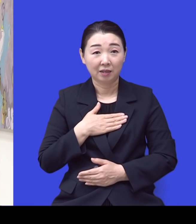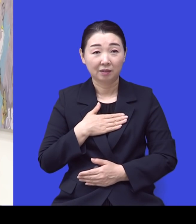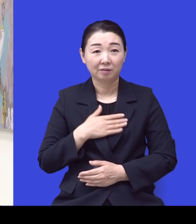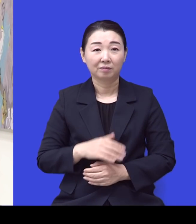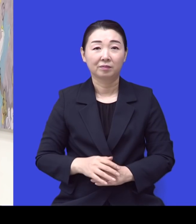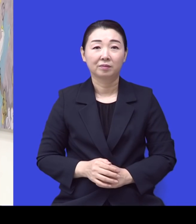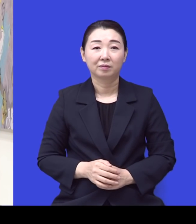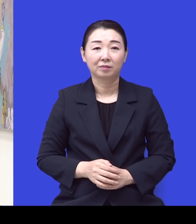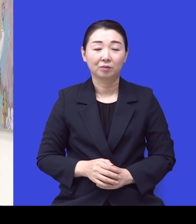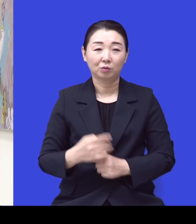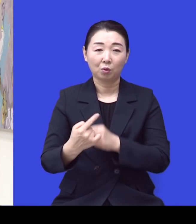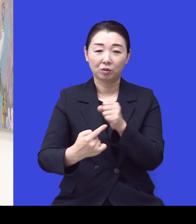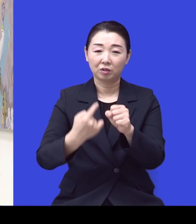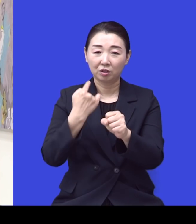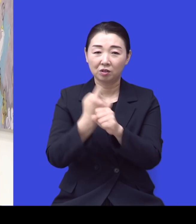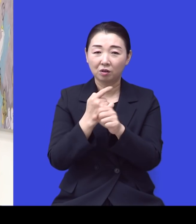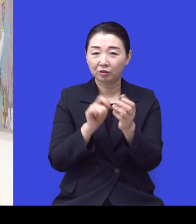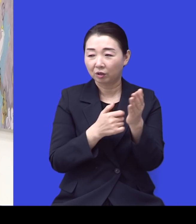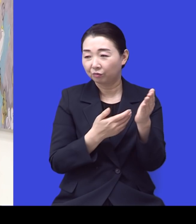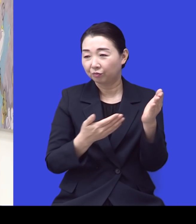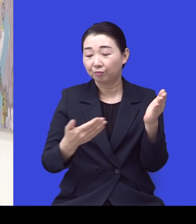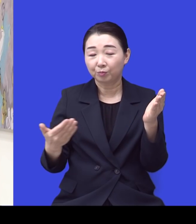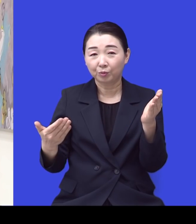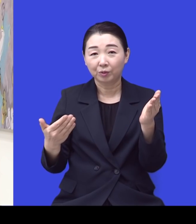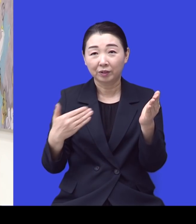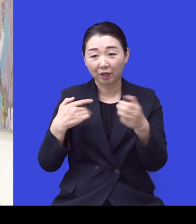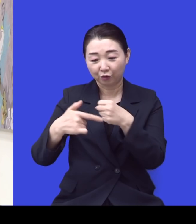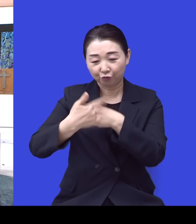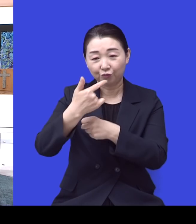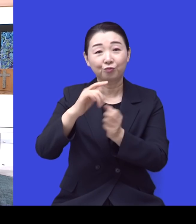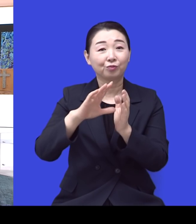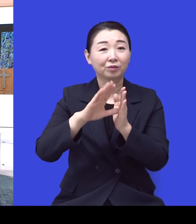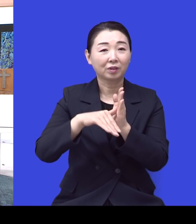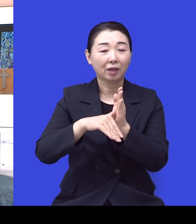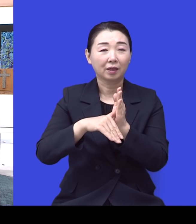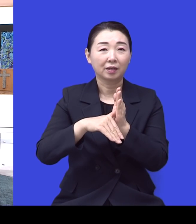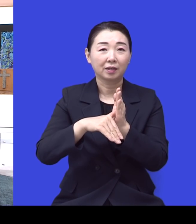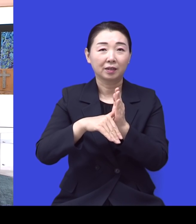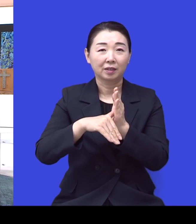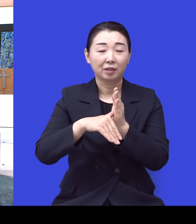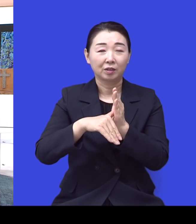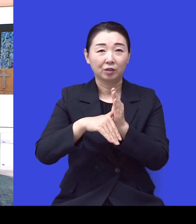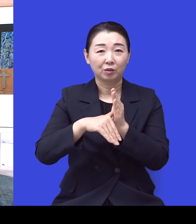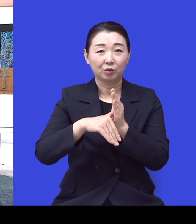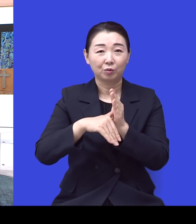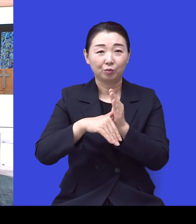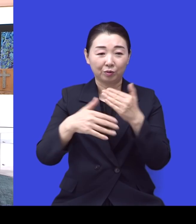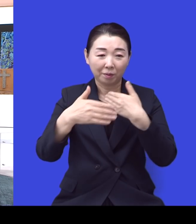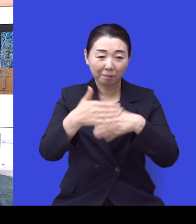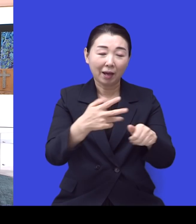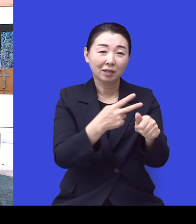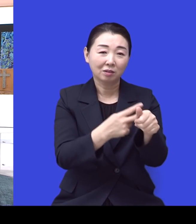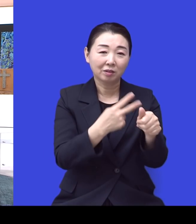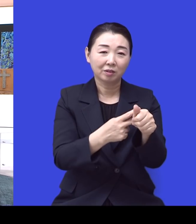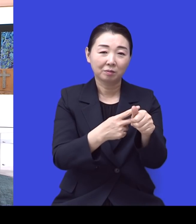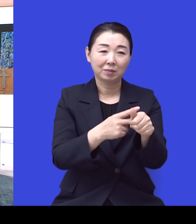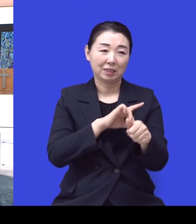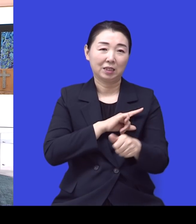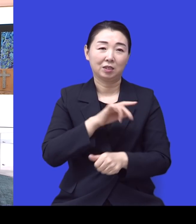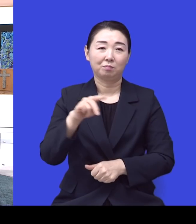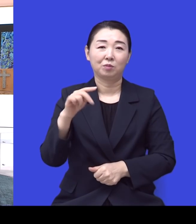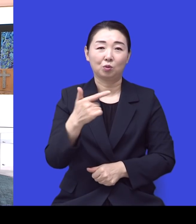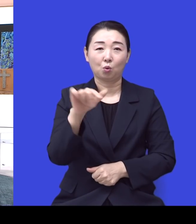이제 그렇게 한 1년 정도 지난 다음에 제 6학년 때 담임 선생님이 송금녀 선생님이었는데